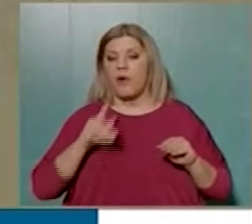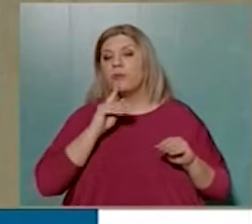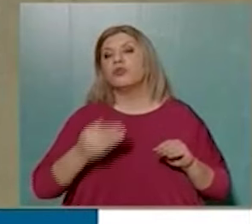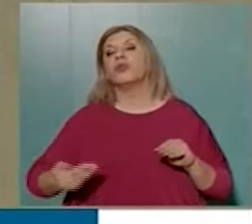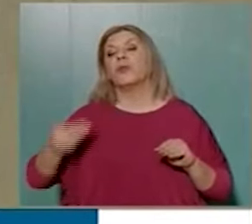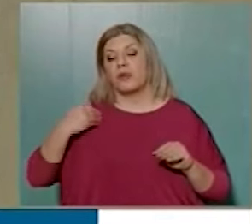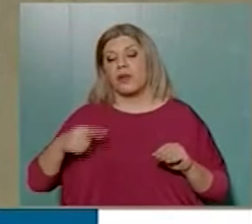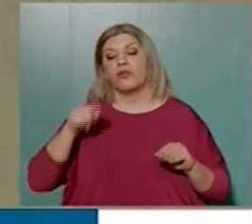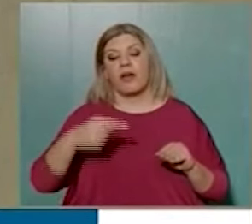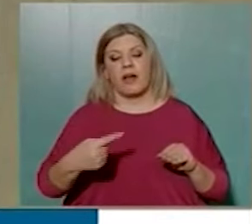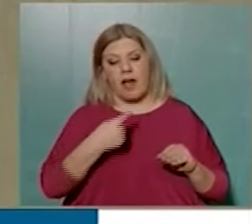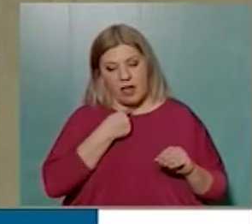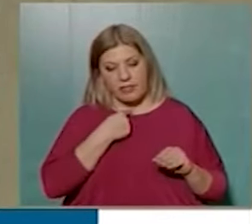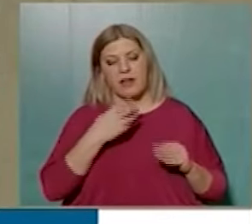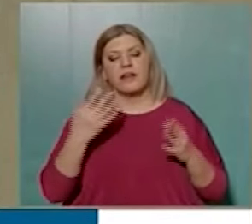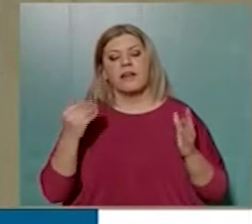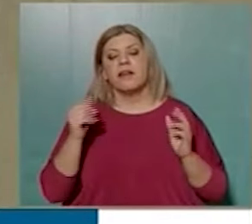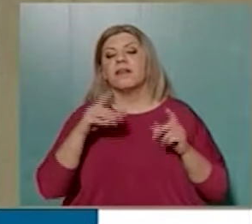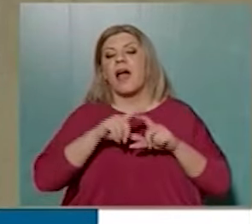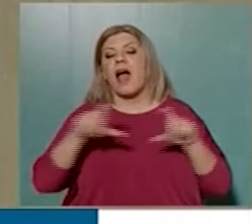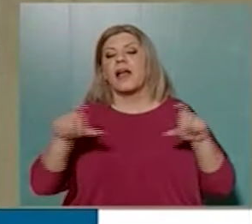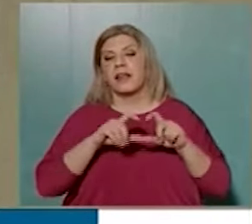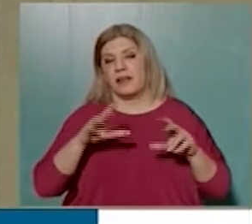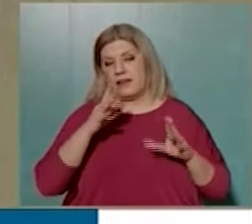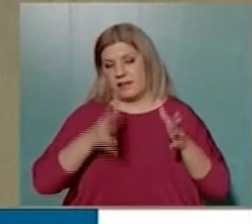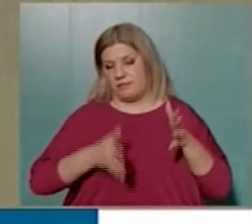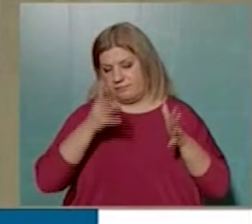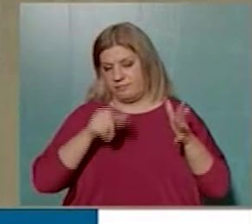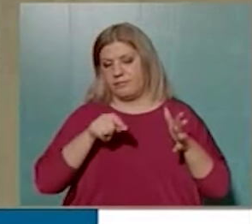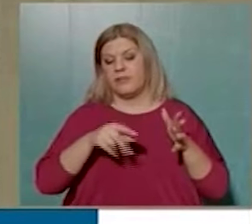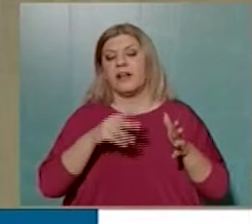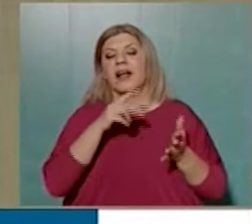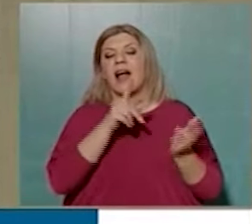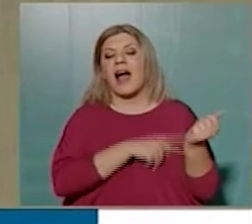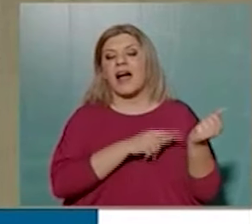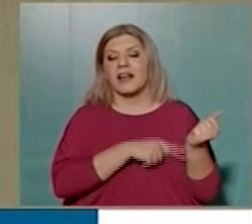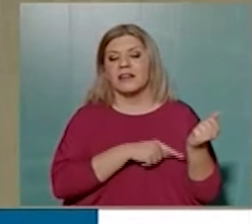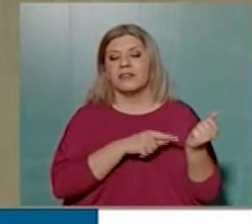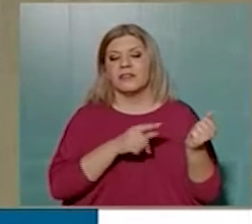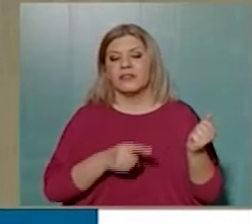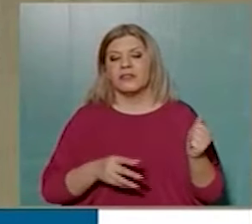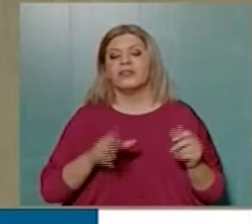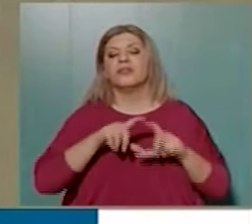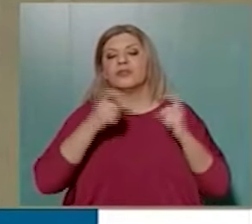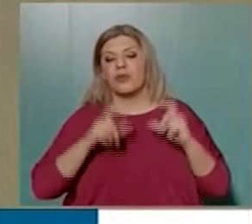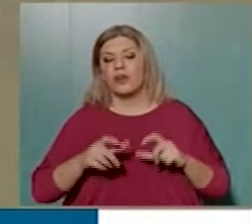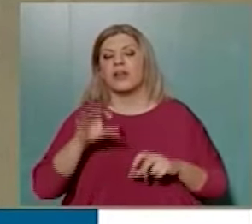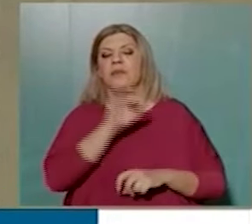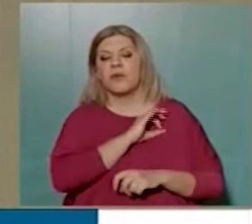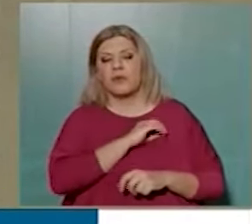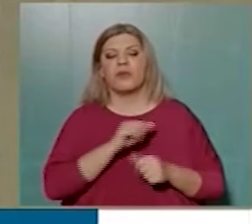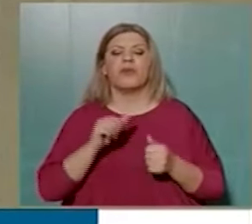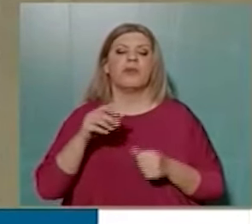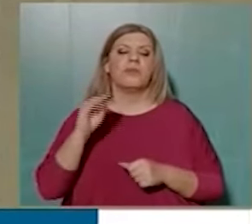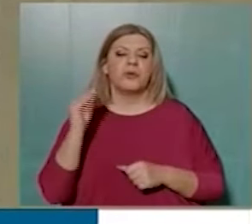γ αυτό χάθηκαν και χάνονται δεκάδες ακίνητα τα τελευταία χρόνια από χαρακτηρίζονται από χώρο ανέγερση σχολείων υπε αγωγων αθλητισμού